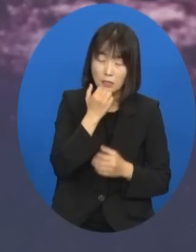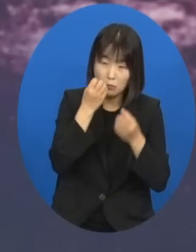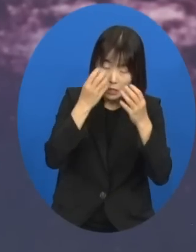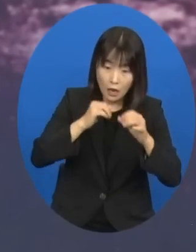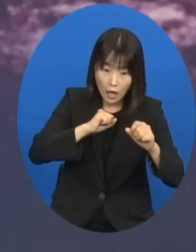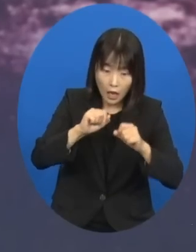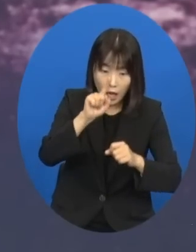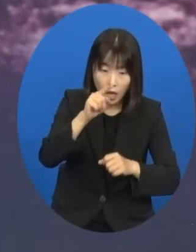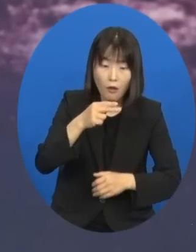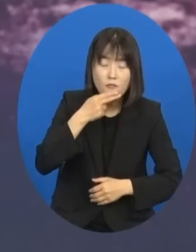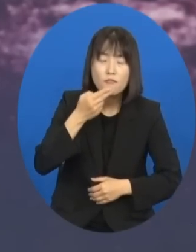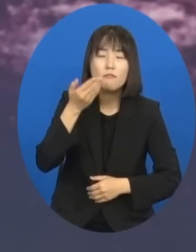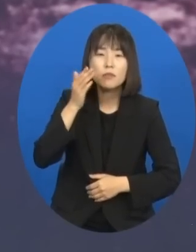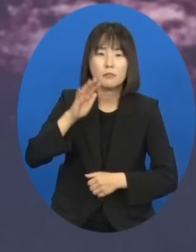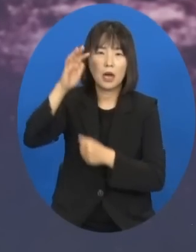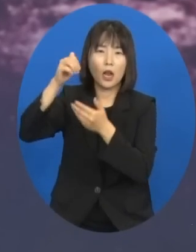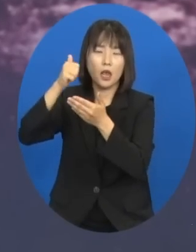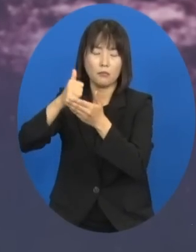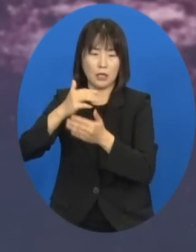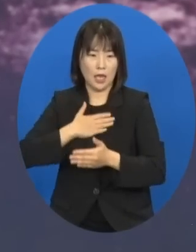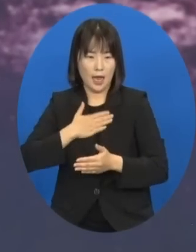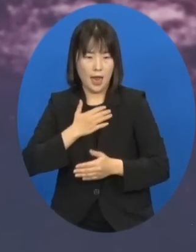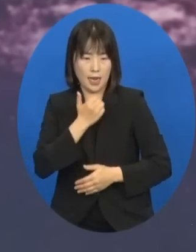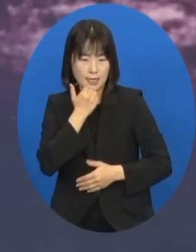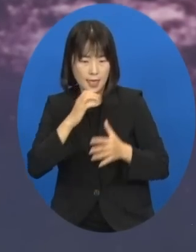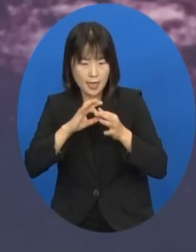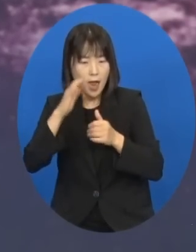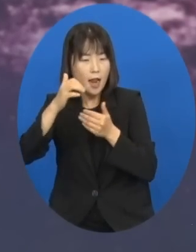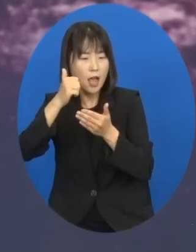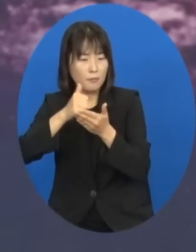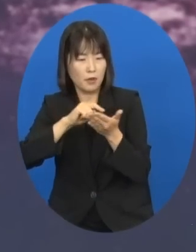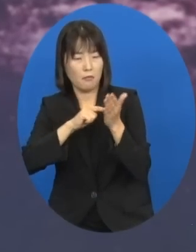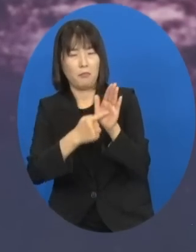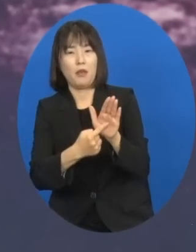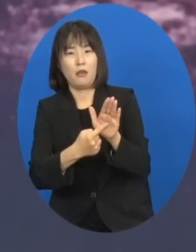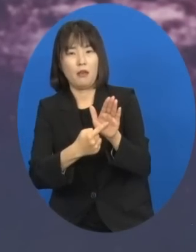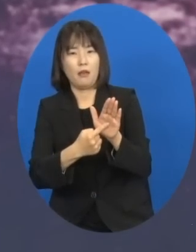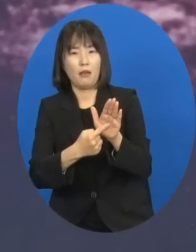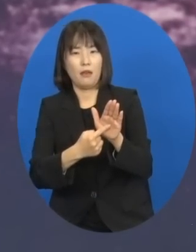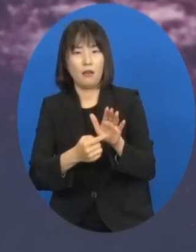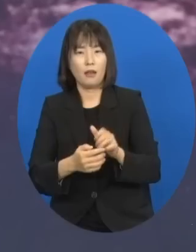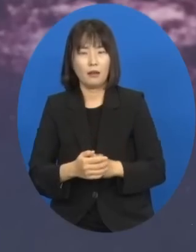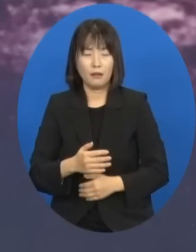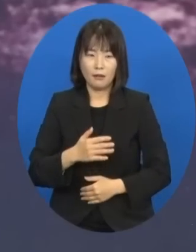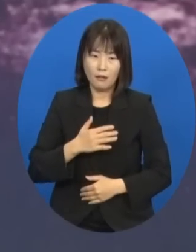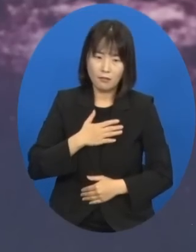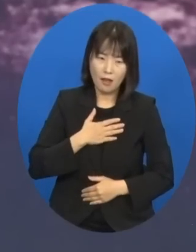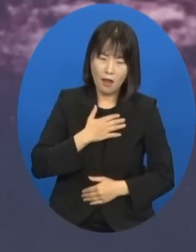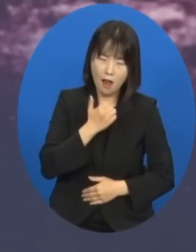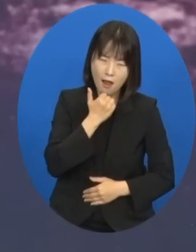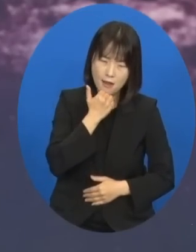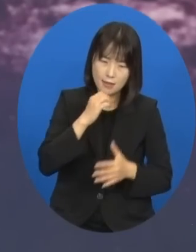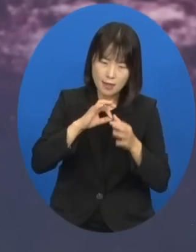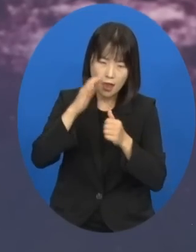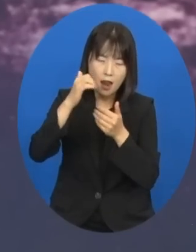하시는 거예요. 여러분, 이 느낌 아세요? 내가 이삭의 하나님이야. 자랑스러워